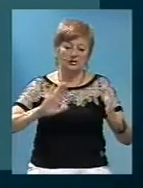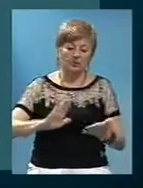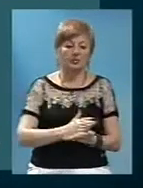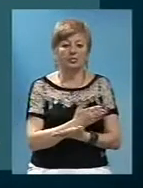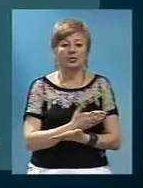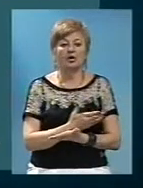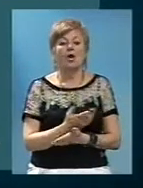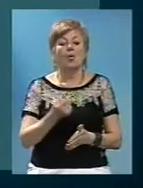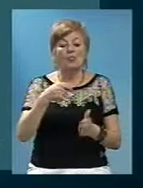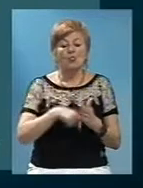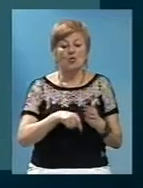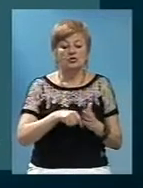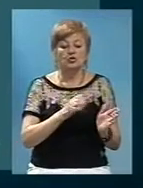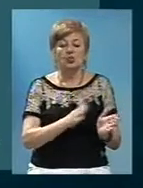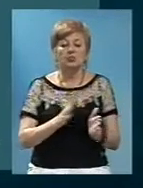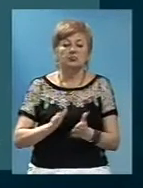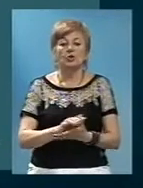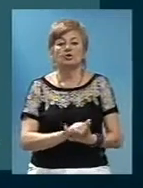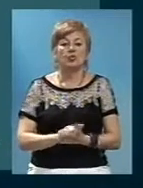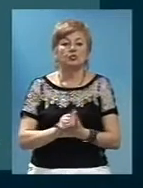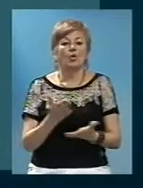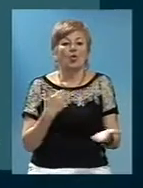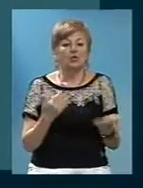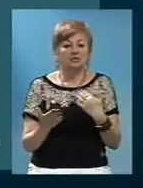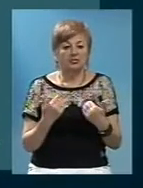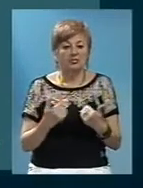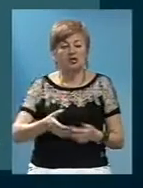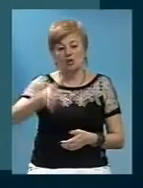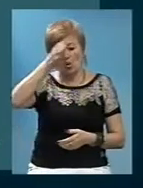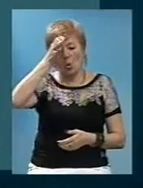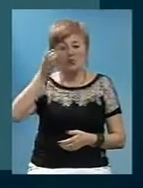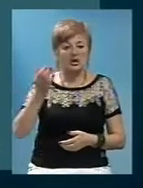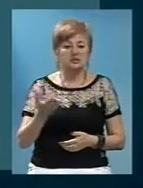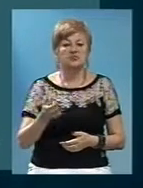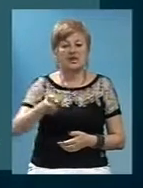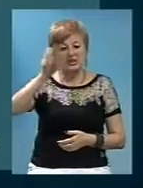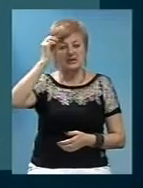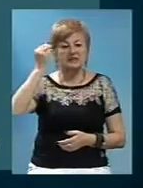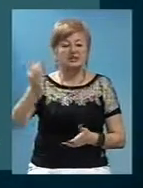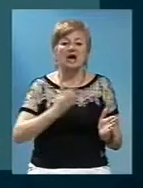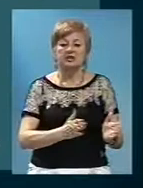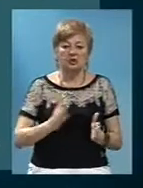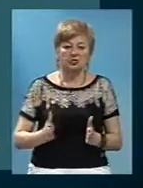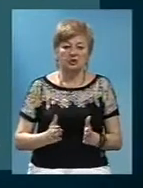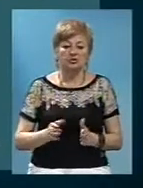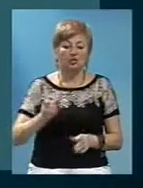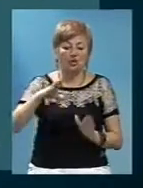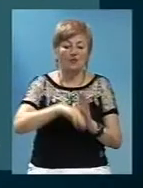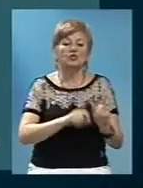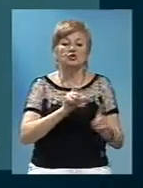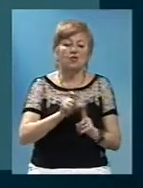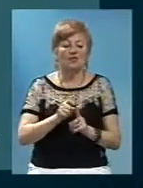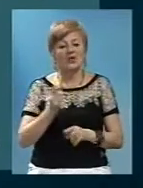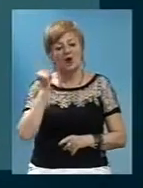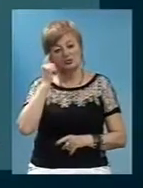по суті, у системі суспільних відносин, освіти, державній системі, у словах, думках